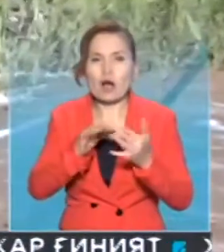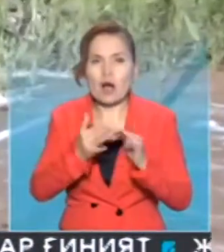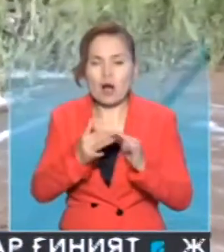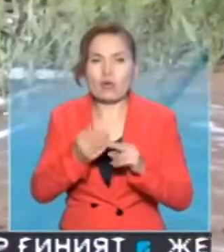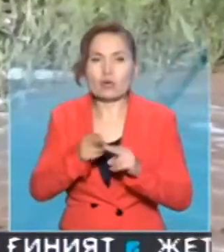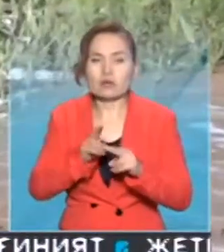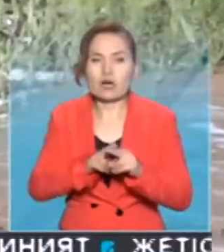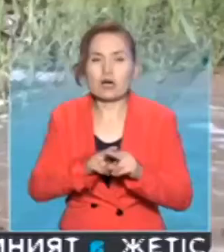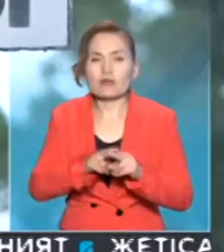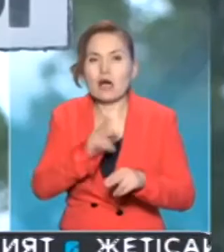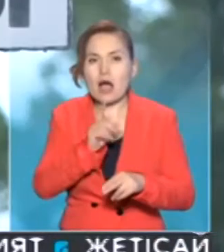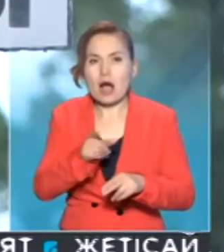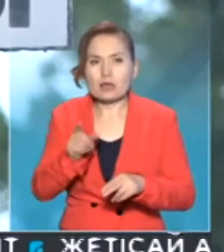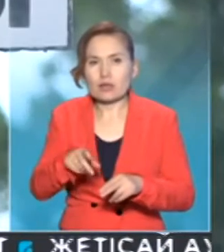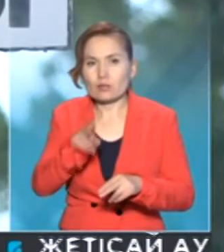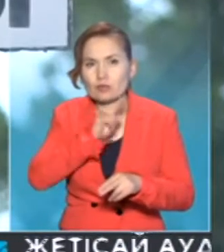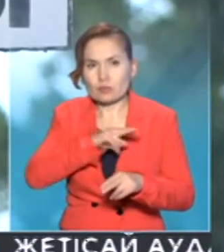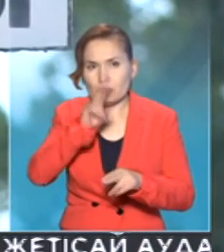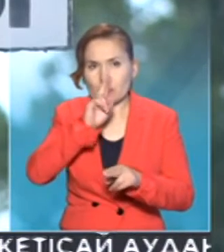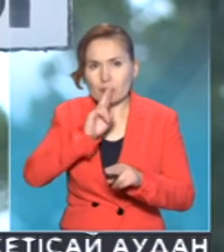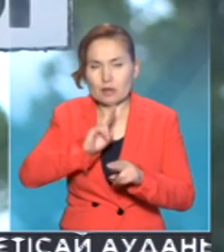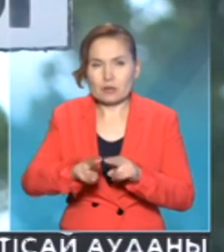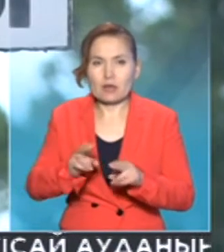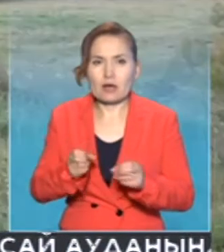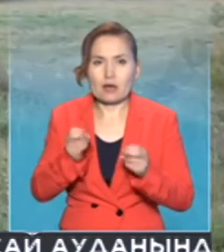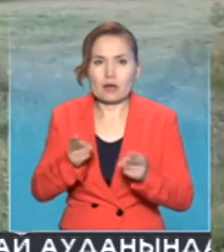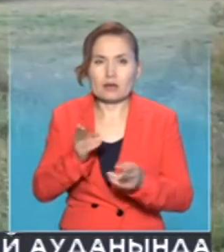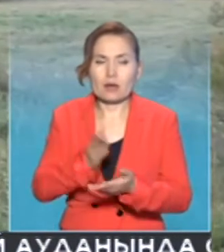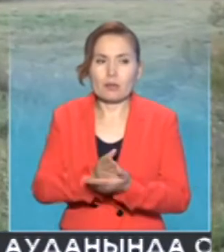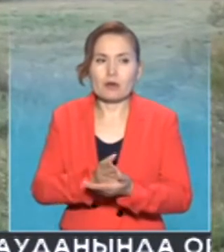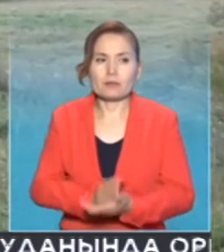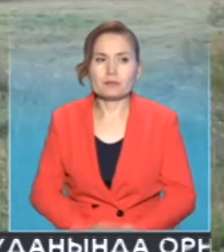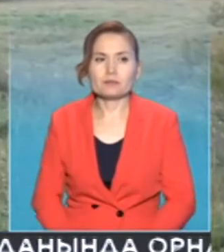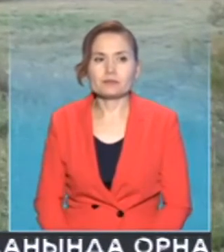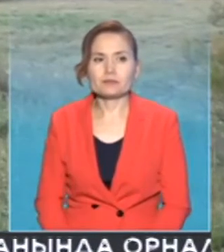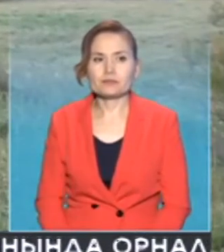адам жұмыссыз қалуы мүмкін. Қуан Нұрақын, Бауыржан Сәлмеке, Қазақстан ұлттық телеарнасы.